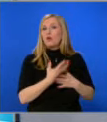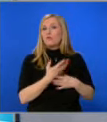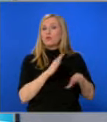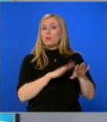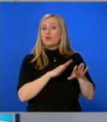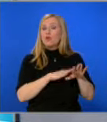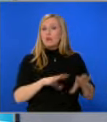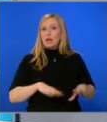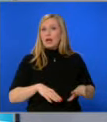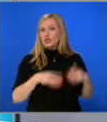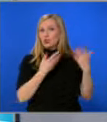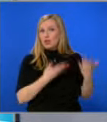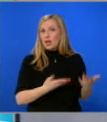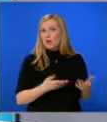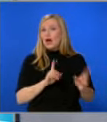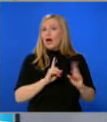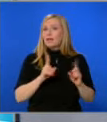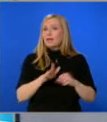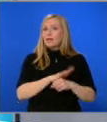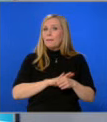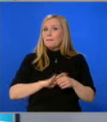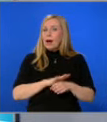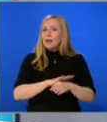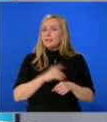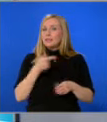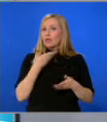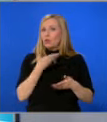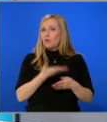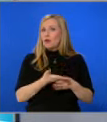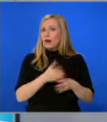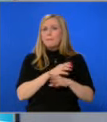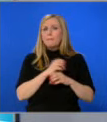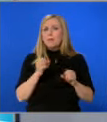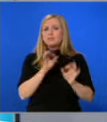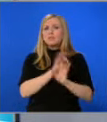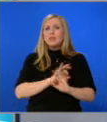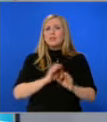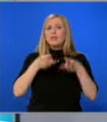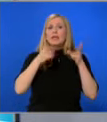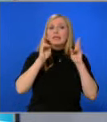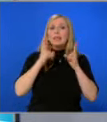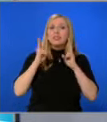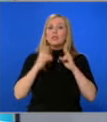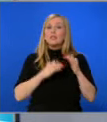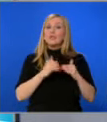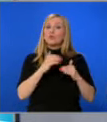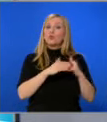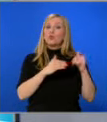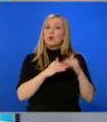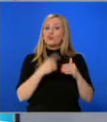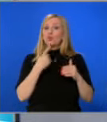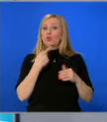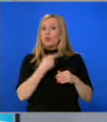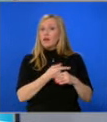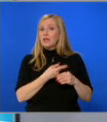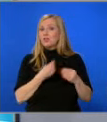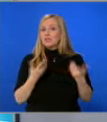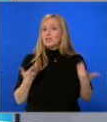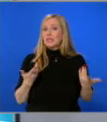достъп гражданите до него. А не на базата на това, без никакви разрешителни за строеж, защото това ще